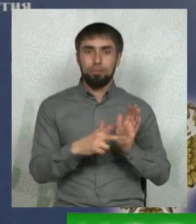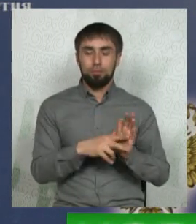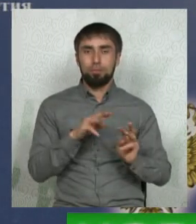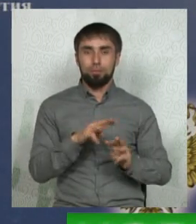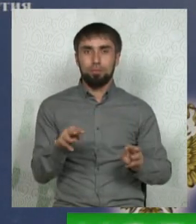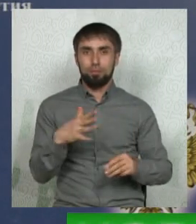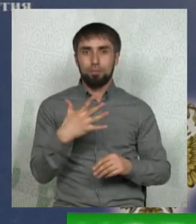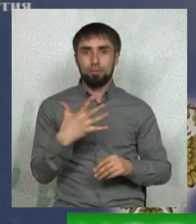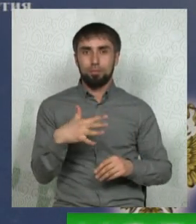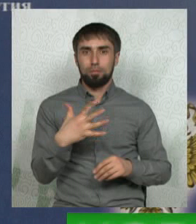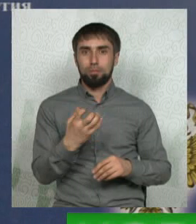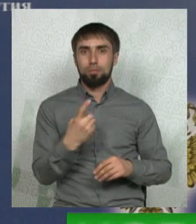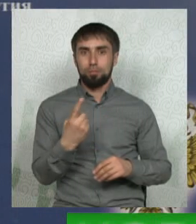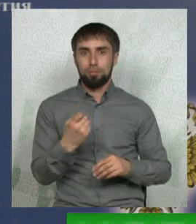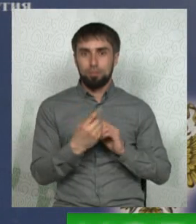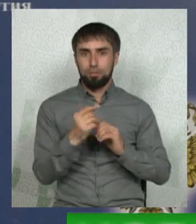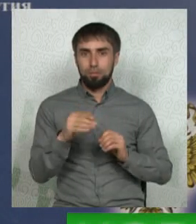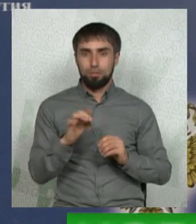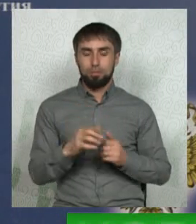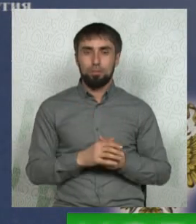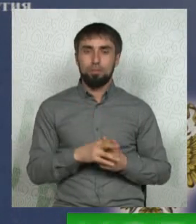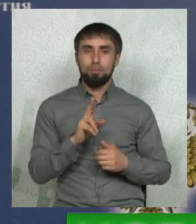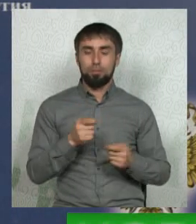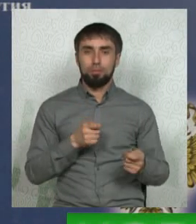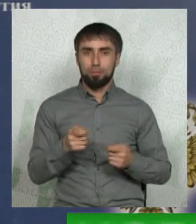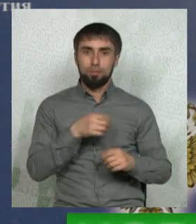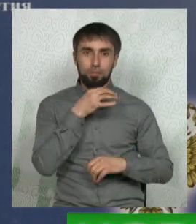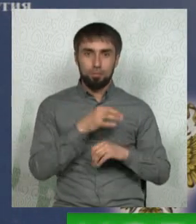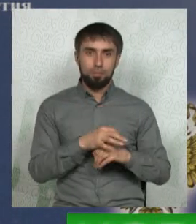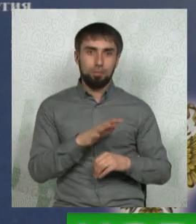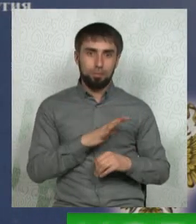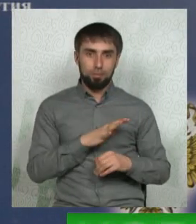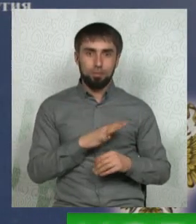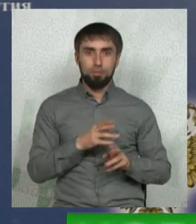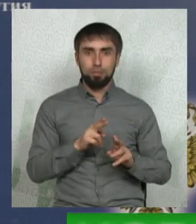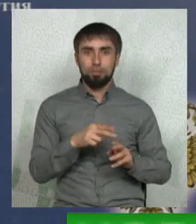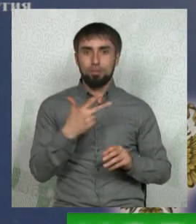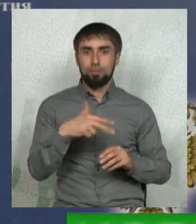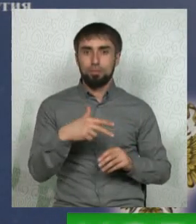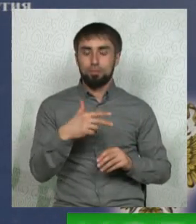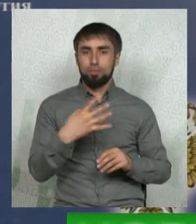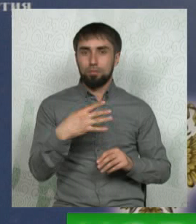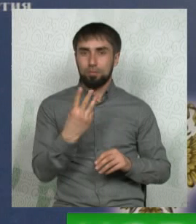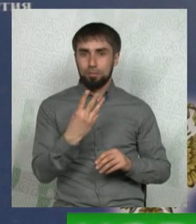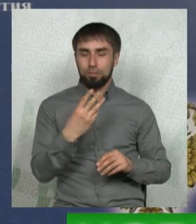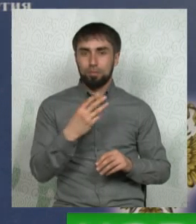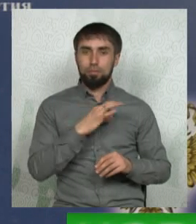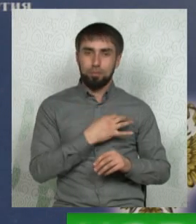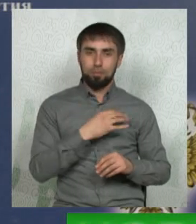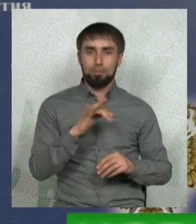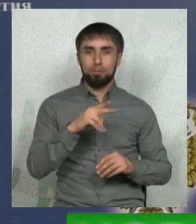миллионов 511 тысяч рублей. К административной ответственности было привлечено 43 должностных и юридических